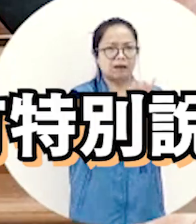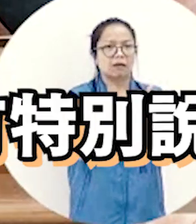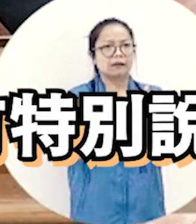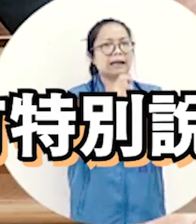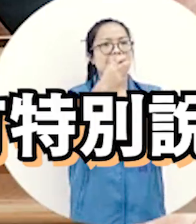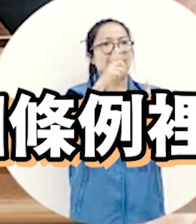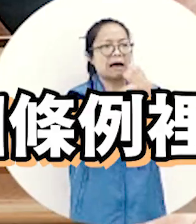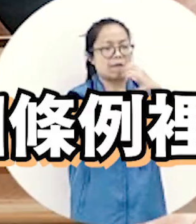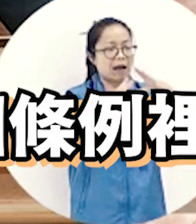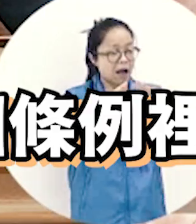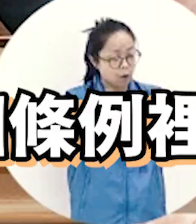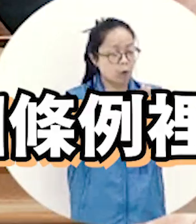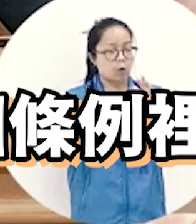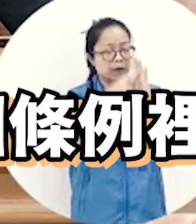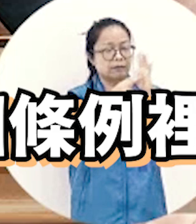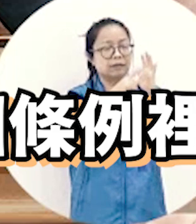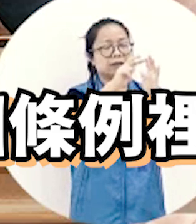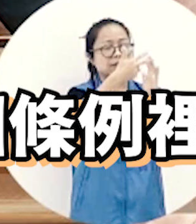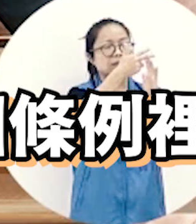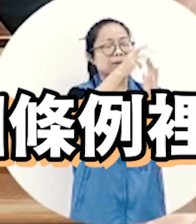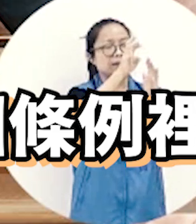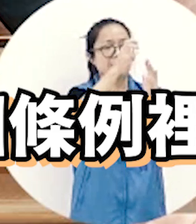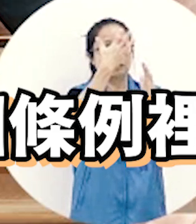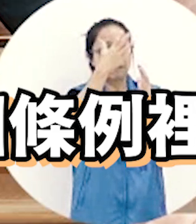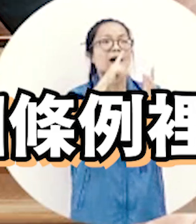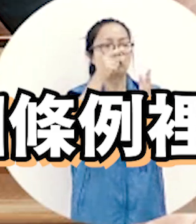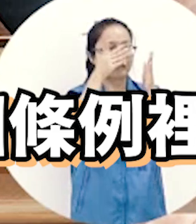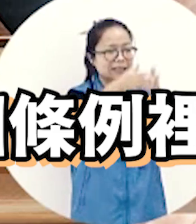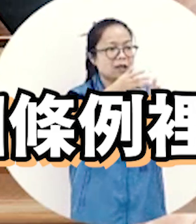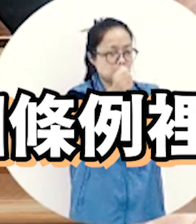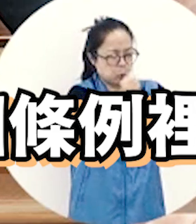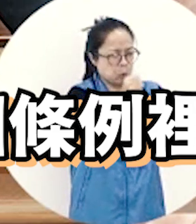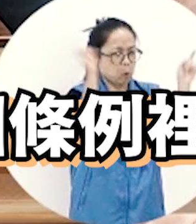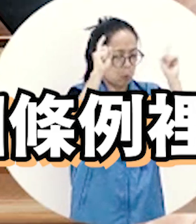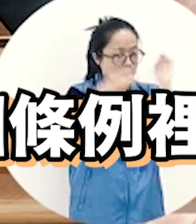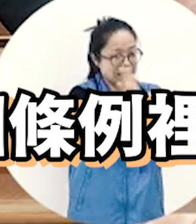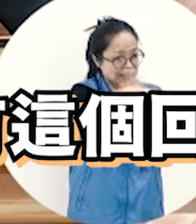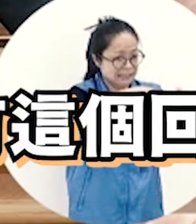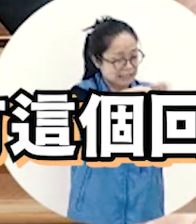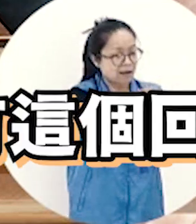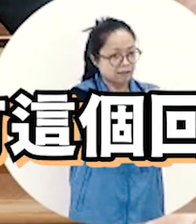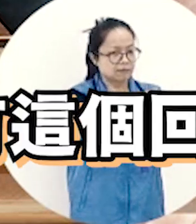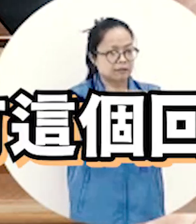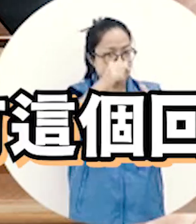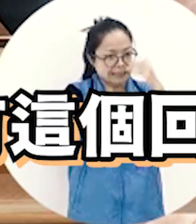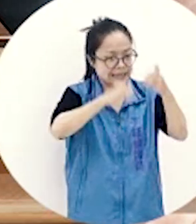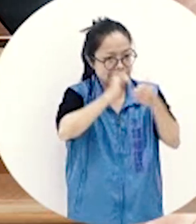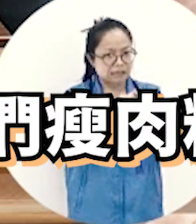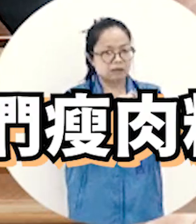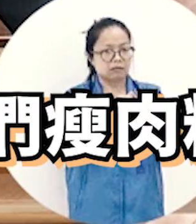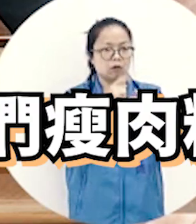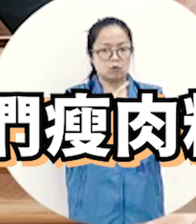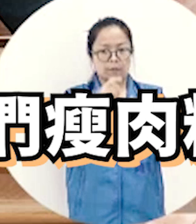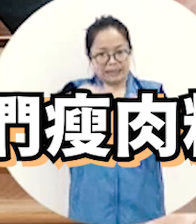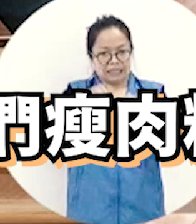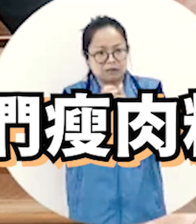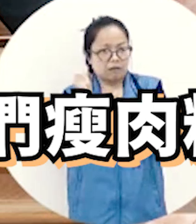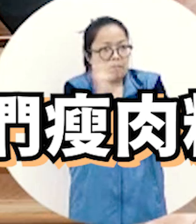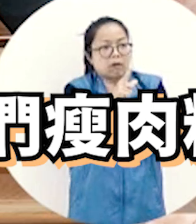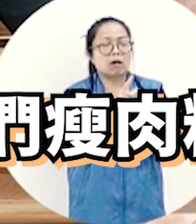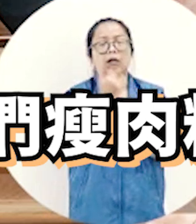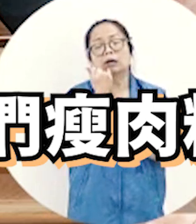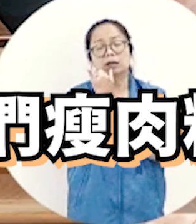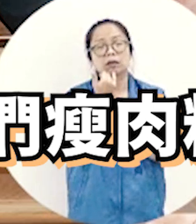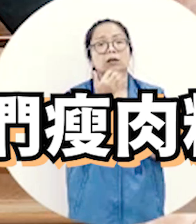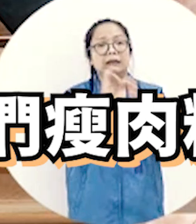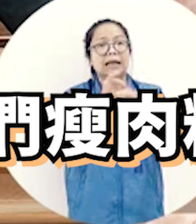有特别说过，用电子游戏的整个条例里面有这个相对的有这个回应。那至于我们